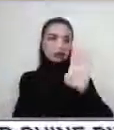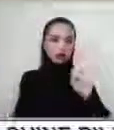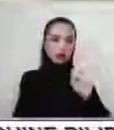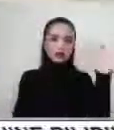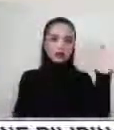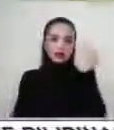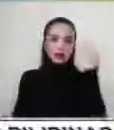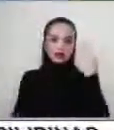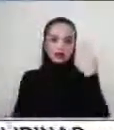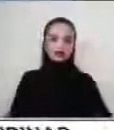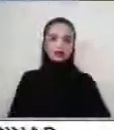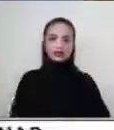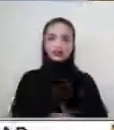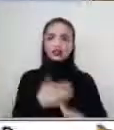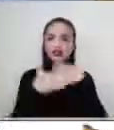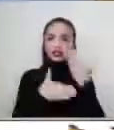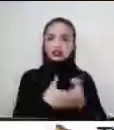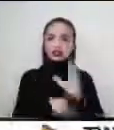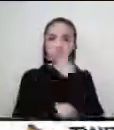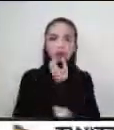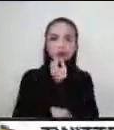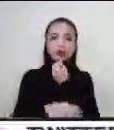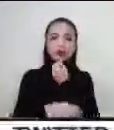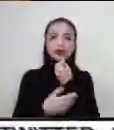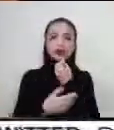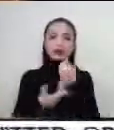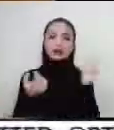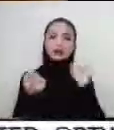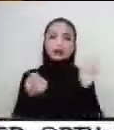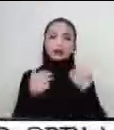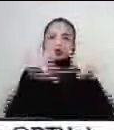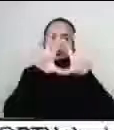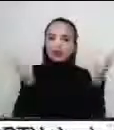Evangelista ng pamosong fashion house na Chanel.